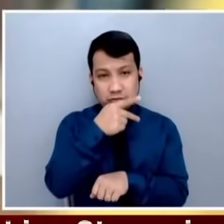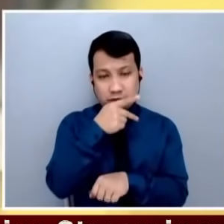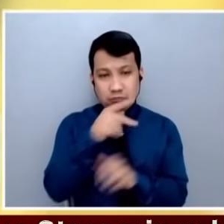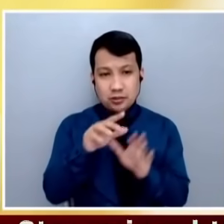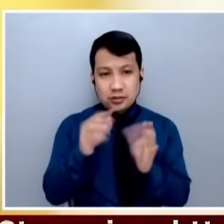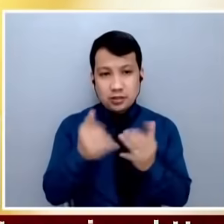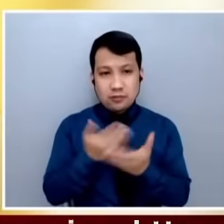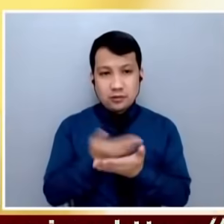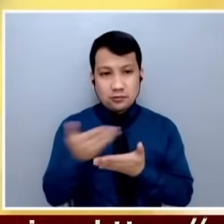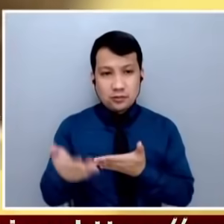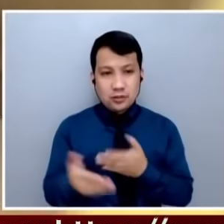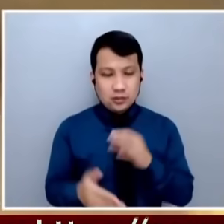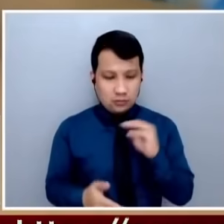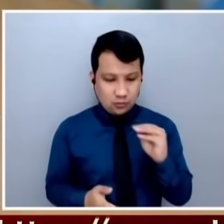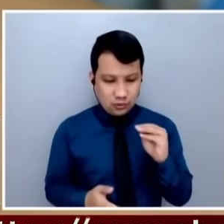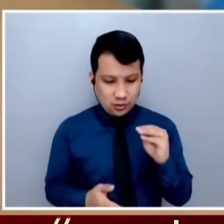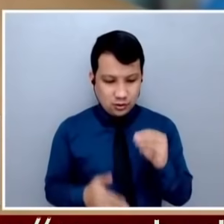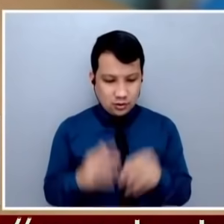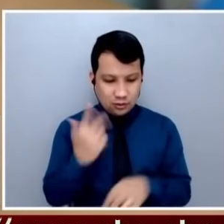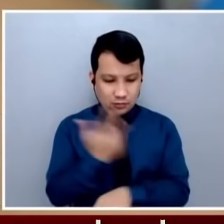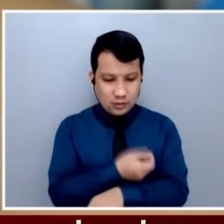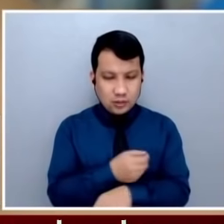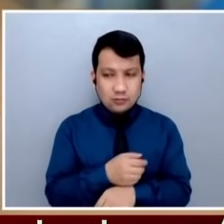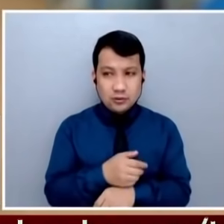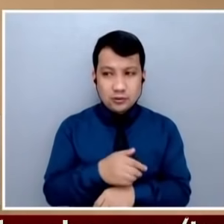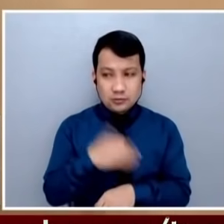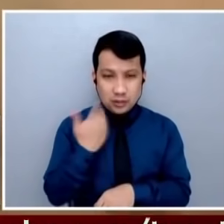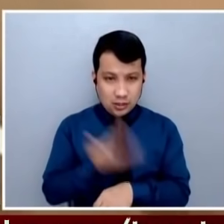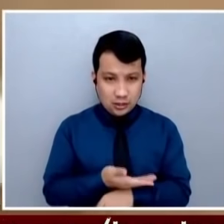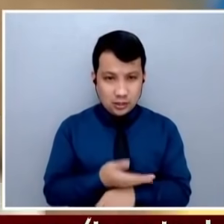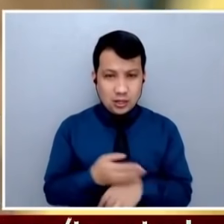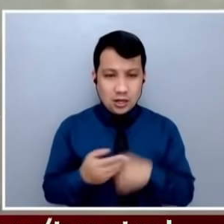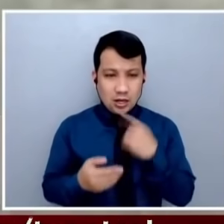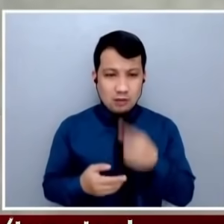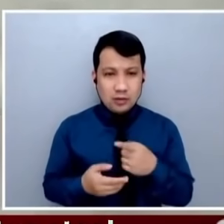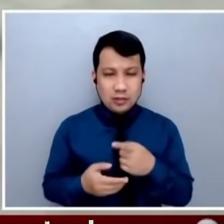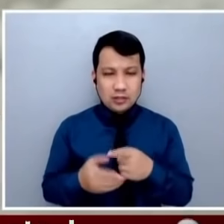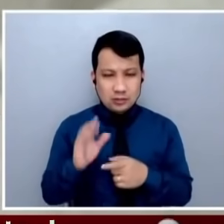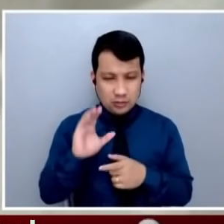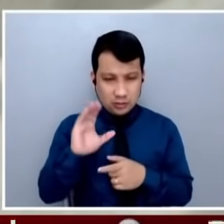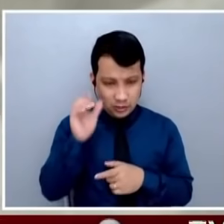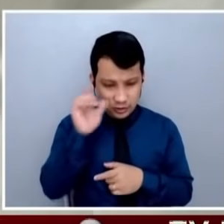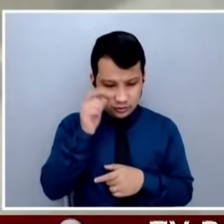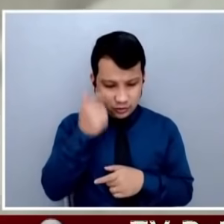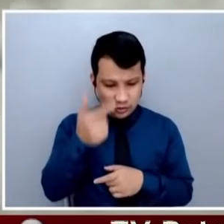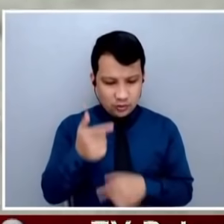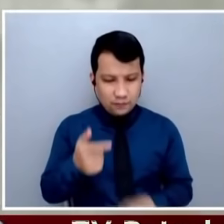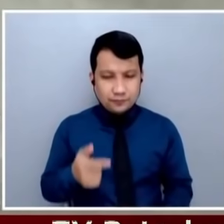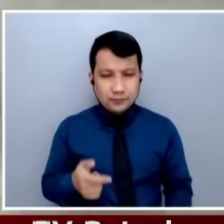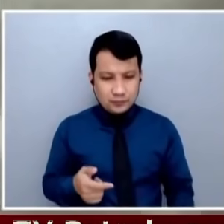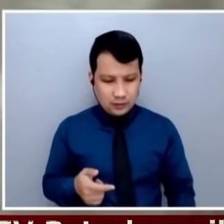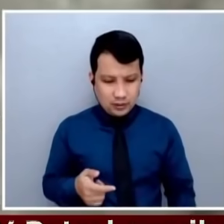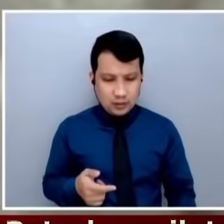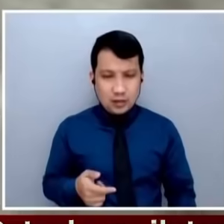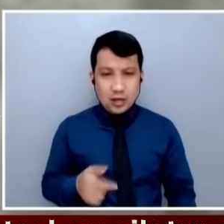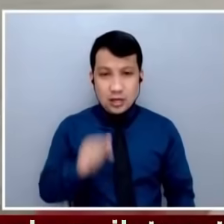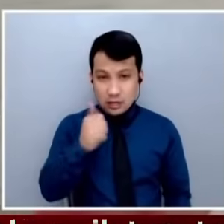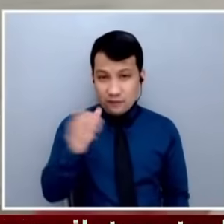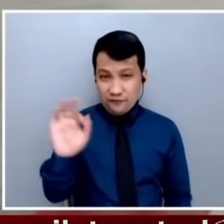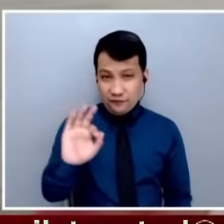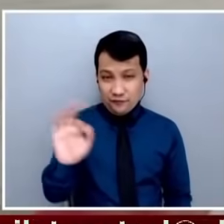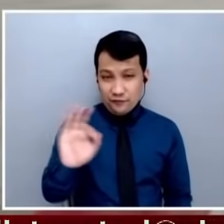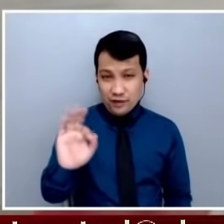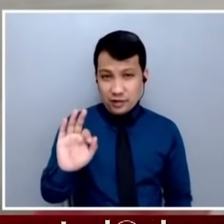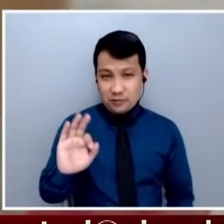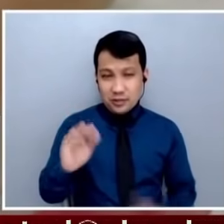binili nitong Moderna vaccines sa mga anak ng empleyado ayon kay Galvez. Bilang paghahanda, aarangkada na sa Biyernes ang phase